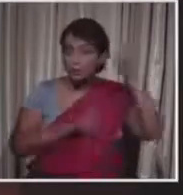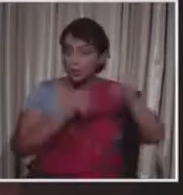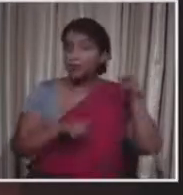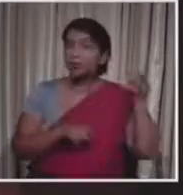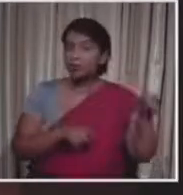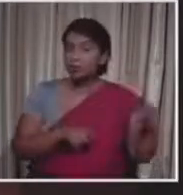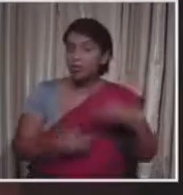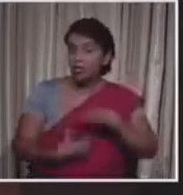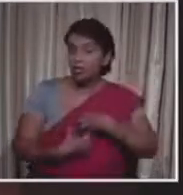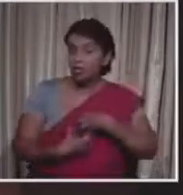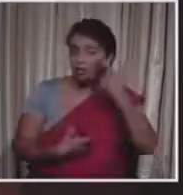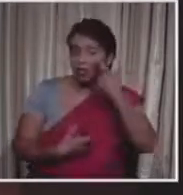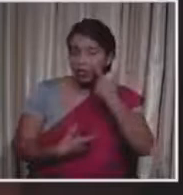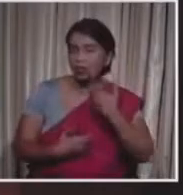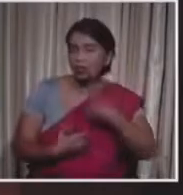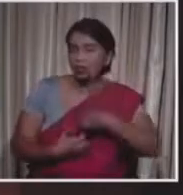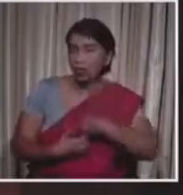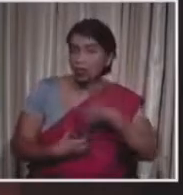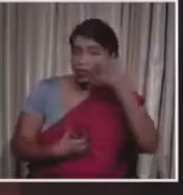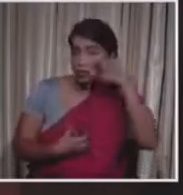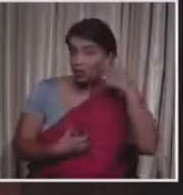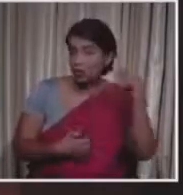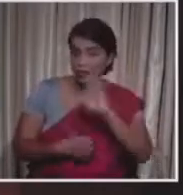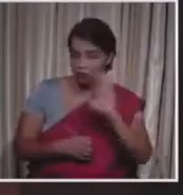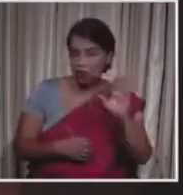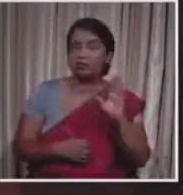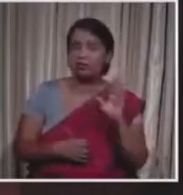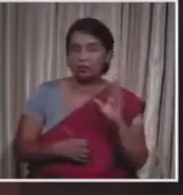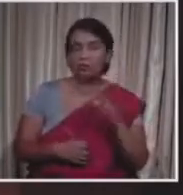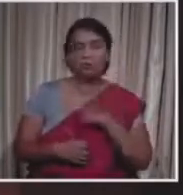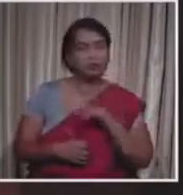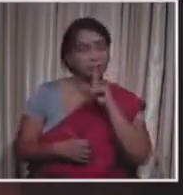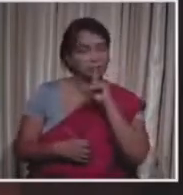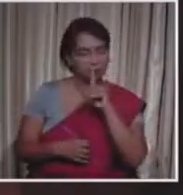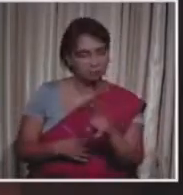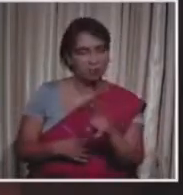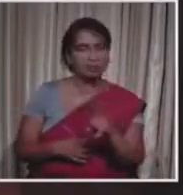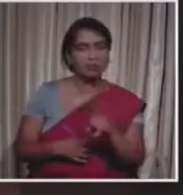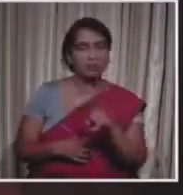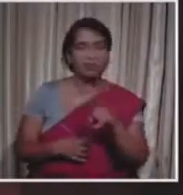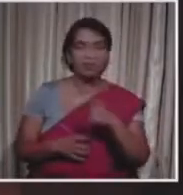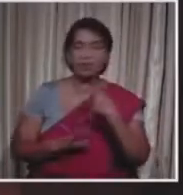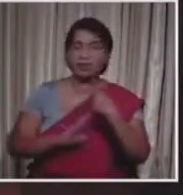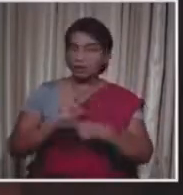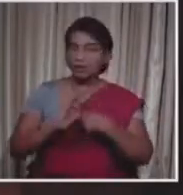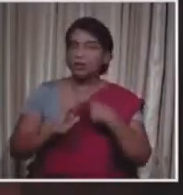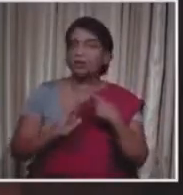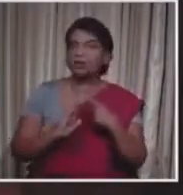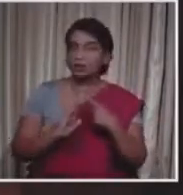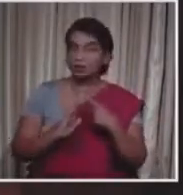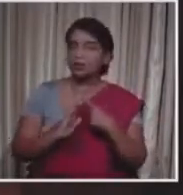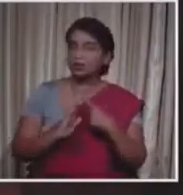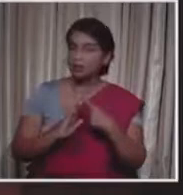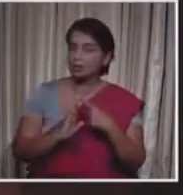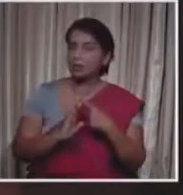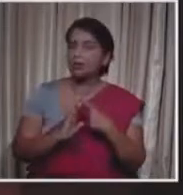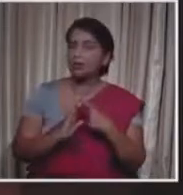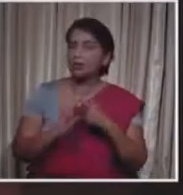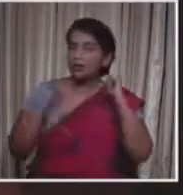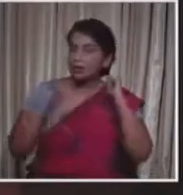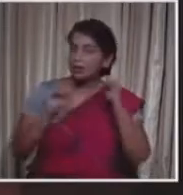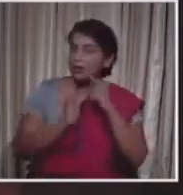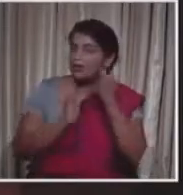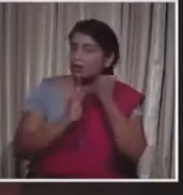ජනතාවගේ දුක කඳුල වේදනාව අමතක කරන්න එපයි කියලා මතක් කරමින් අපේ මාතෘභූමිය අපි